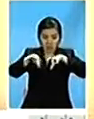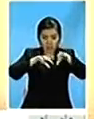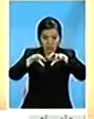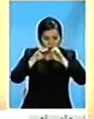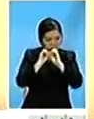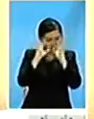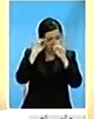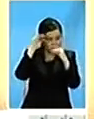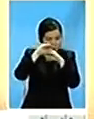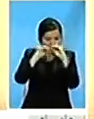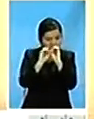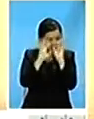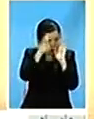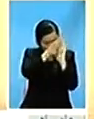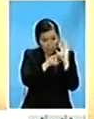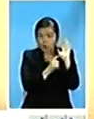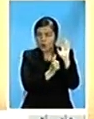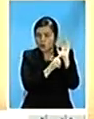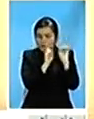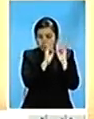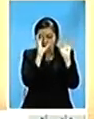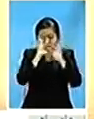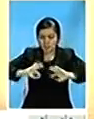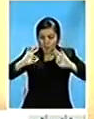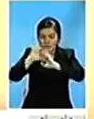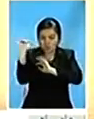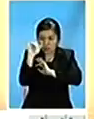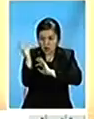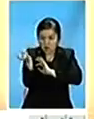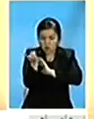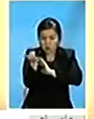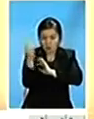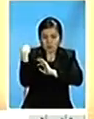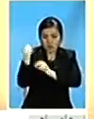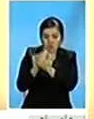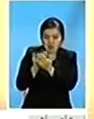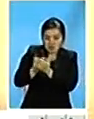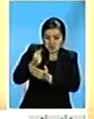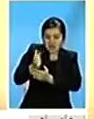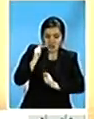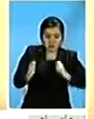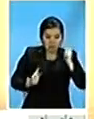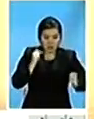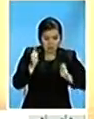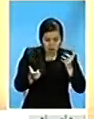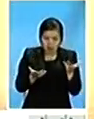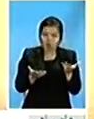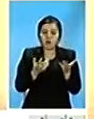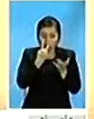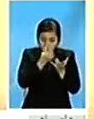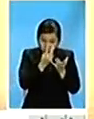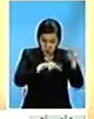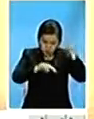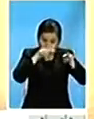ไม่ชัดเจนมีความจำเป็นน้อยมีค่าใช้จ่ายที่ไม่ประหยัดเพื่อให้มีการปรับเปลี่ยนวิธีการด